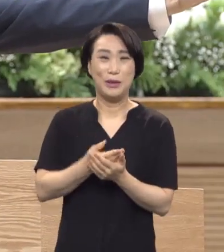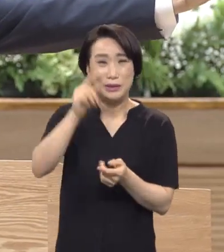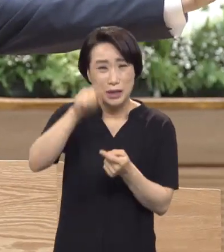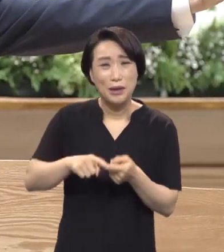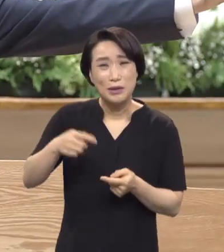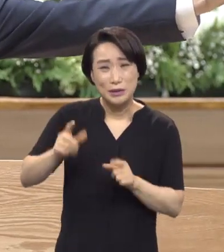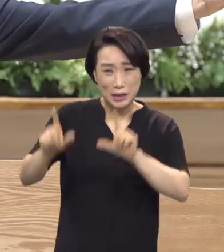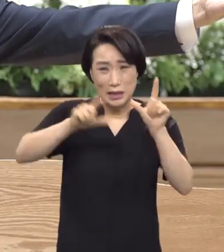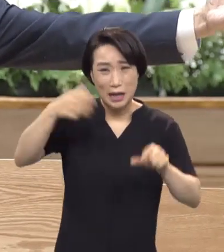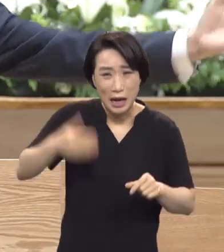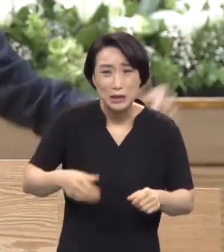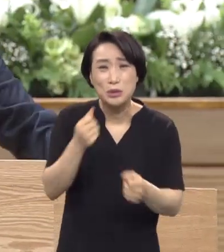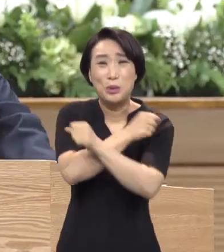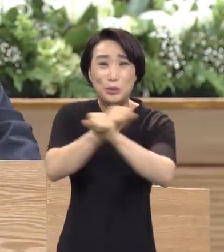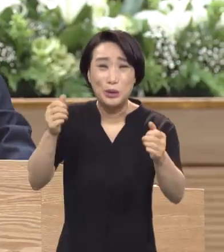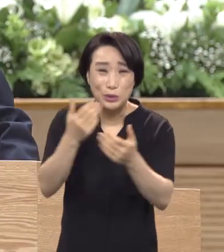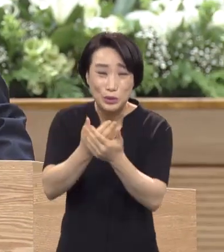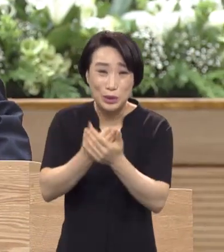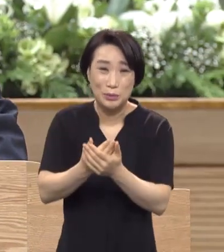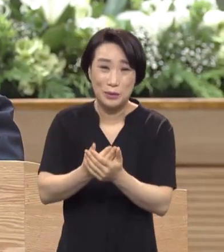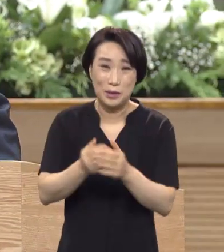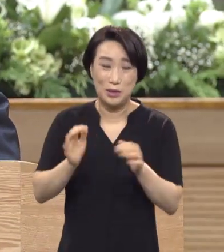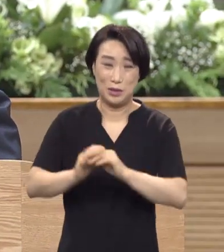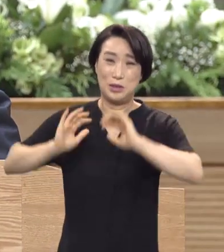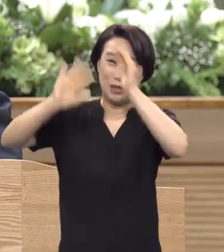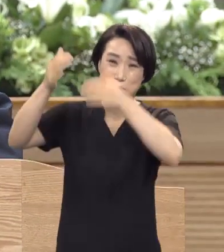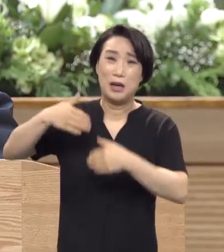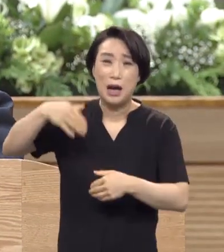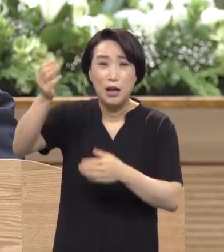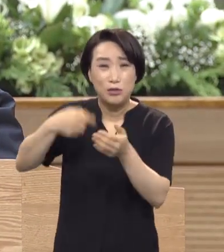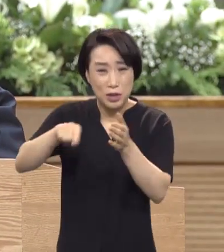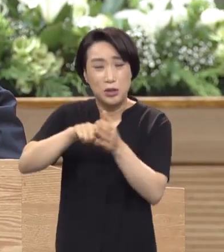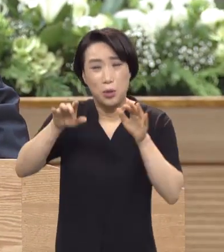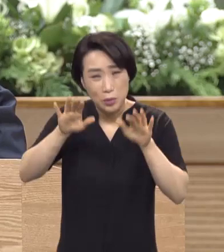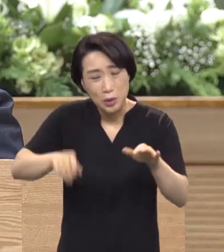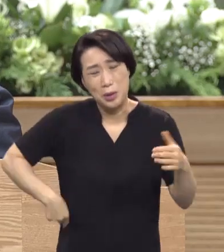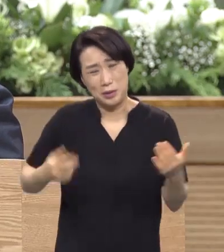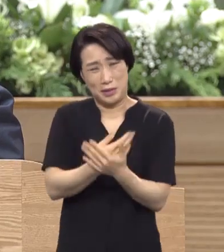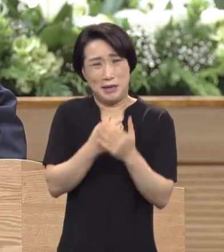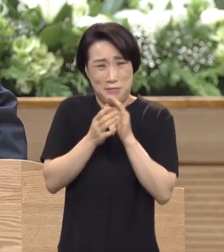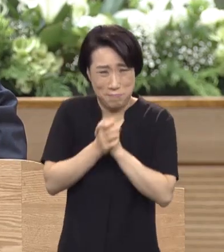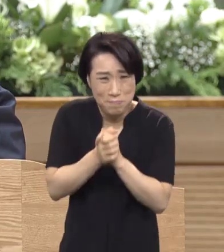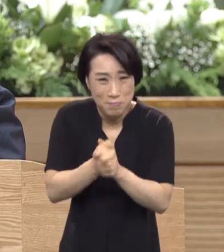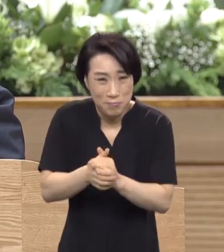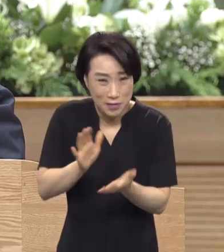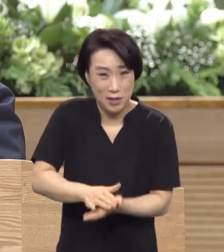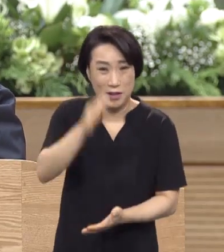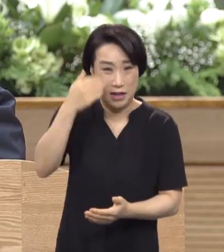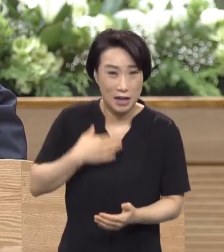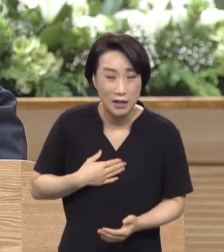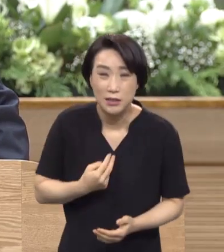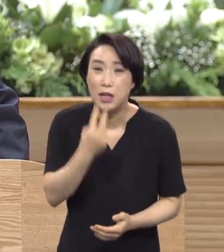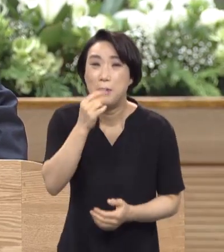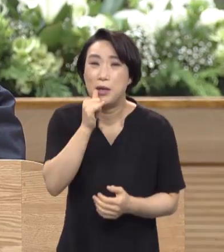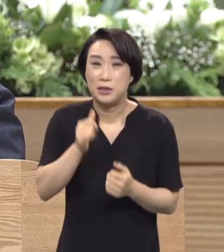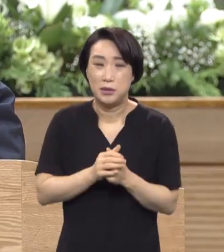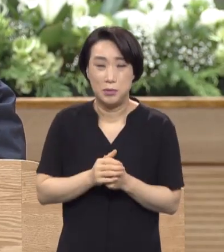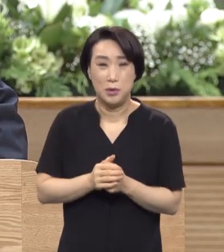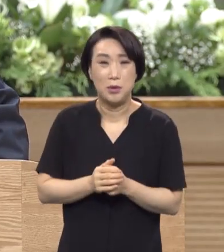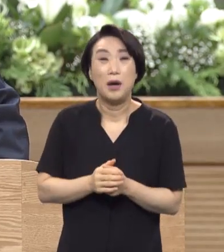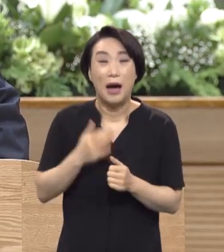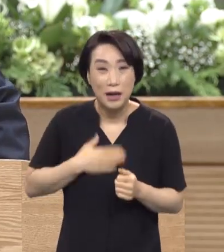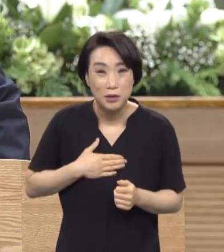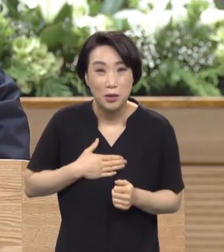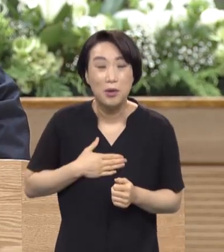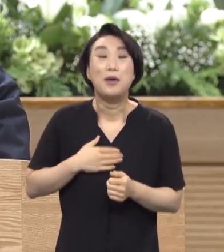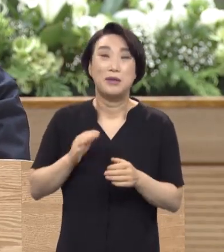그렇게 못한 것을 용서하옵소서. 천국 가기 위해서 회개해야 합니다. 생명이 있음을 위해 회개해야 합니다.